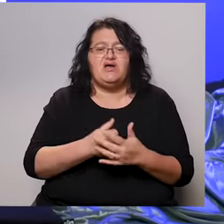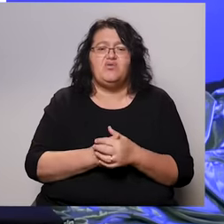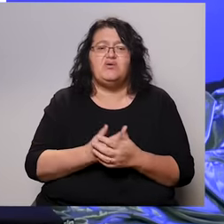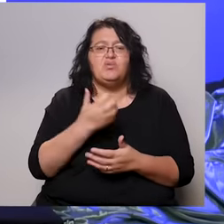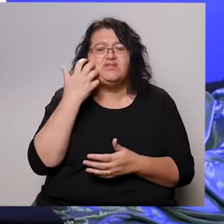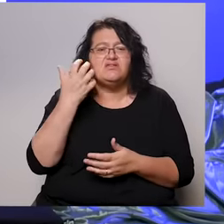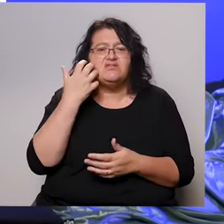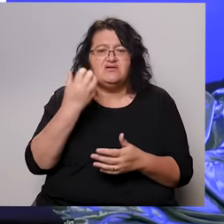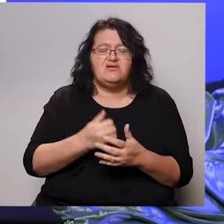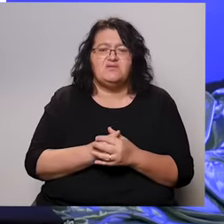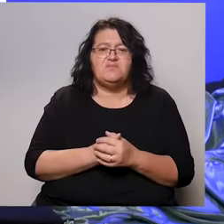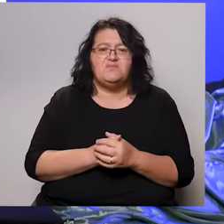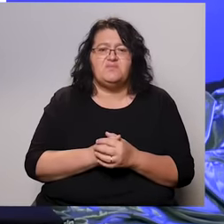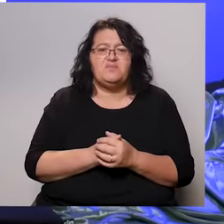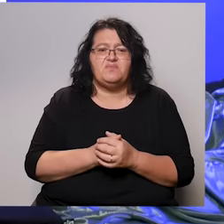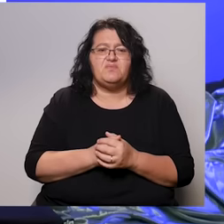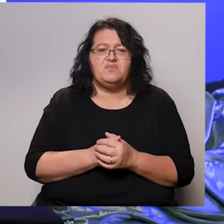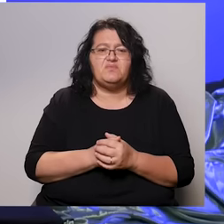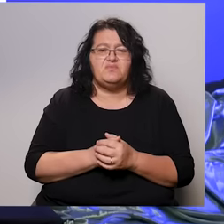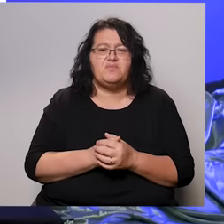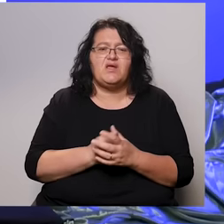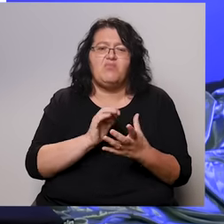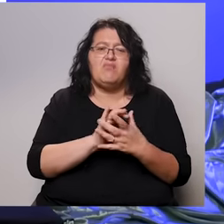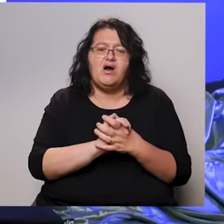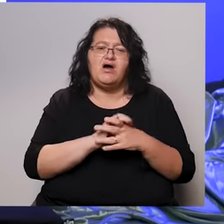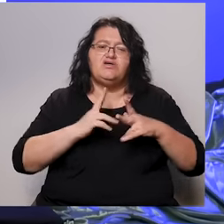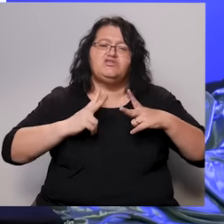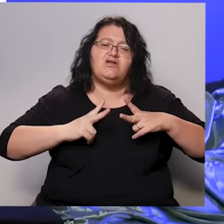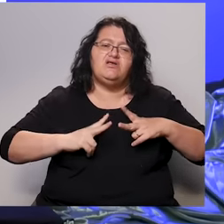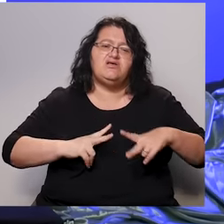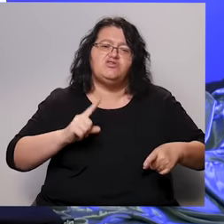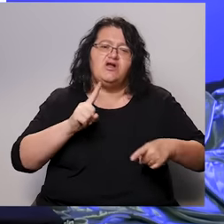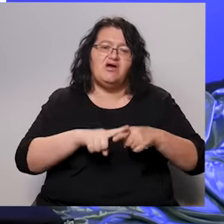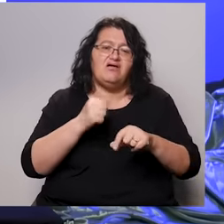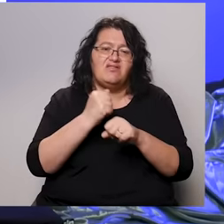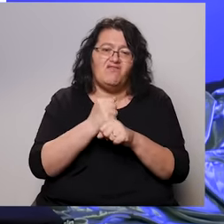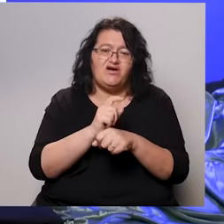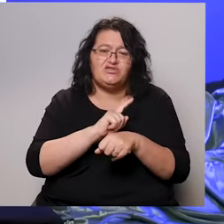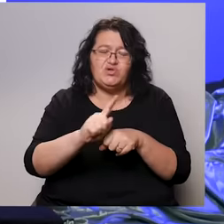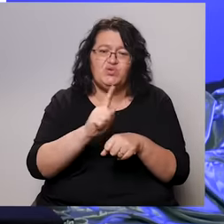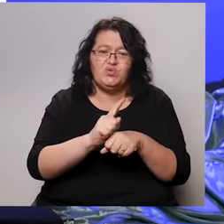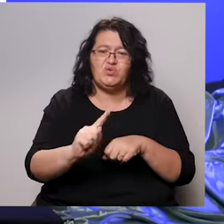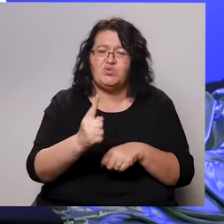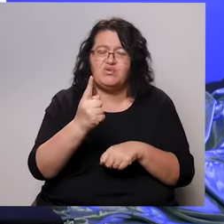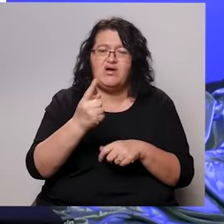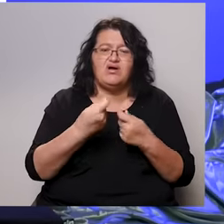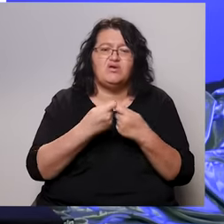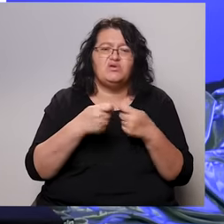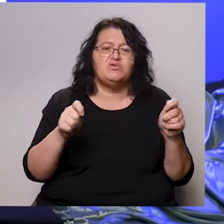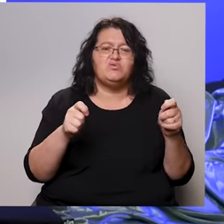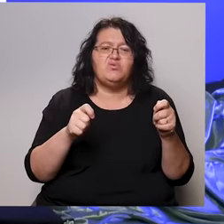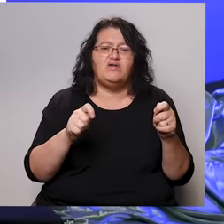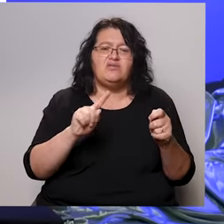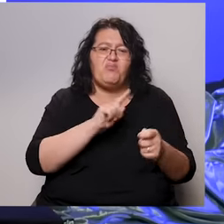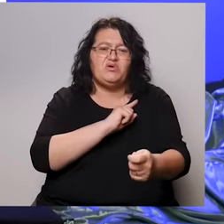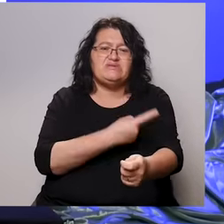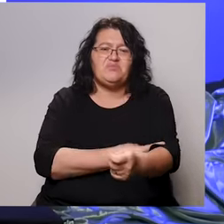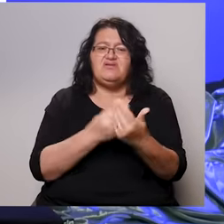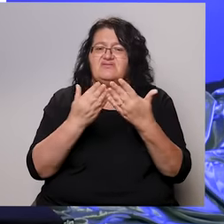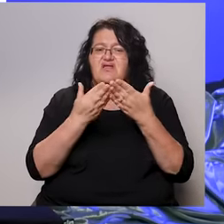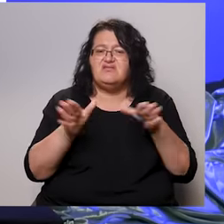atunci când au pace, au liniște legat de a face un lucru, au toate